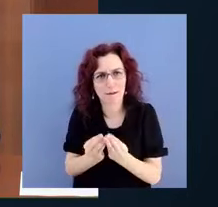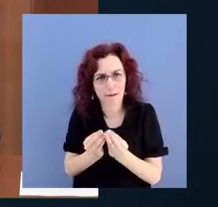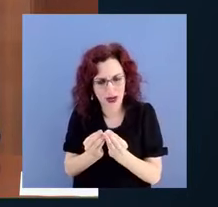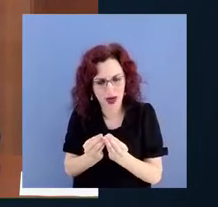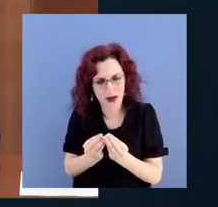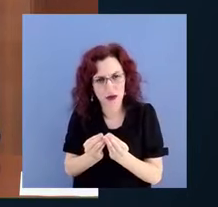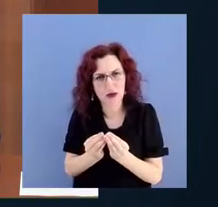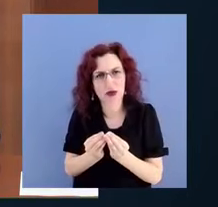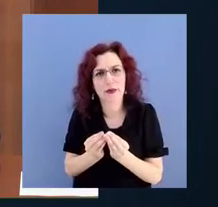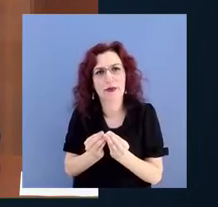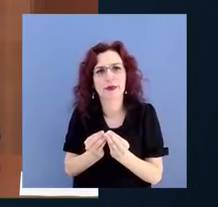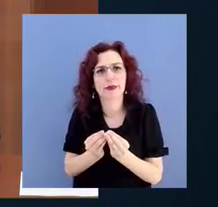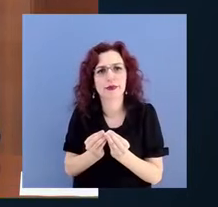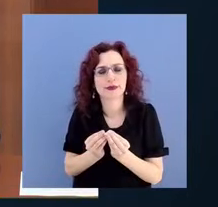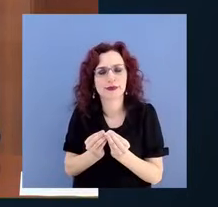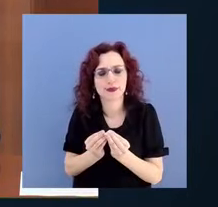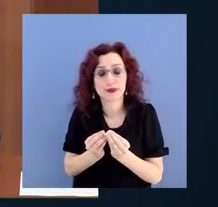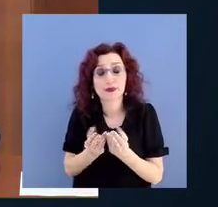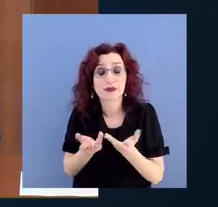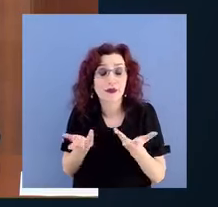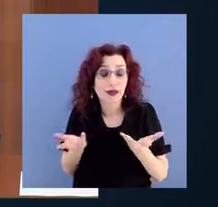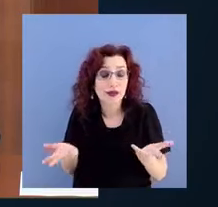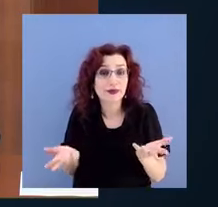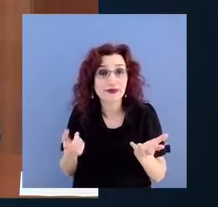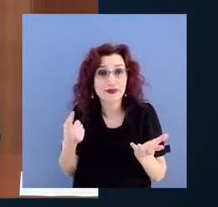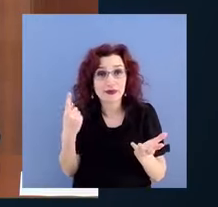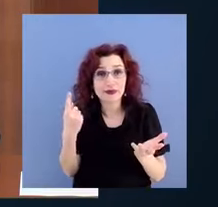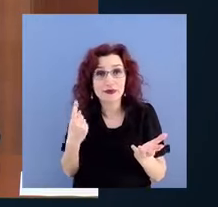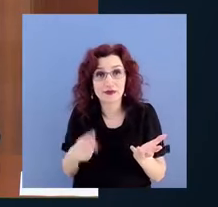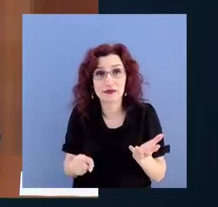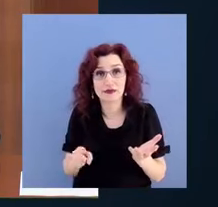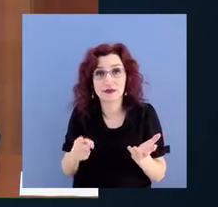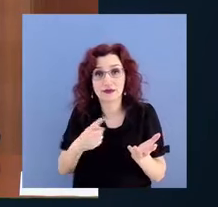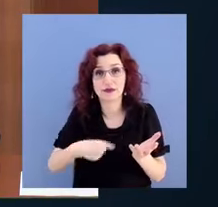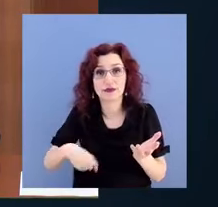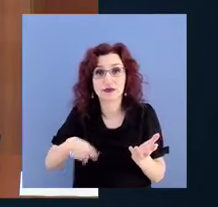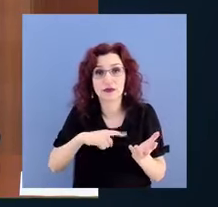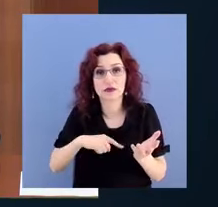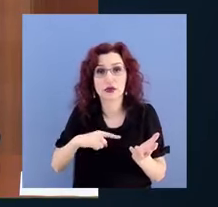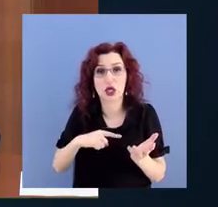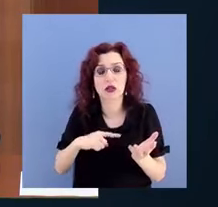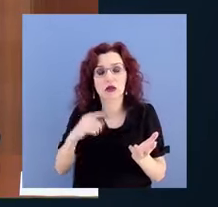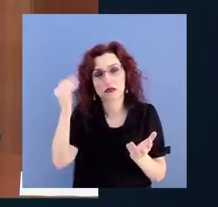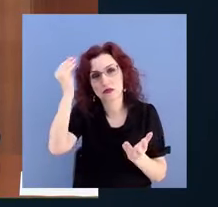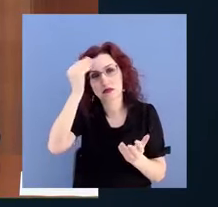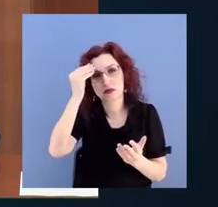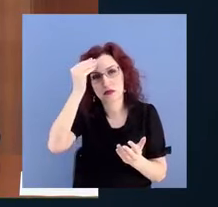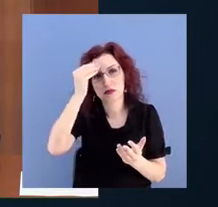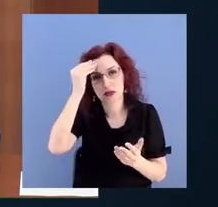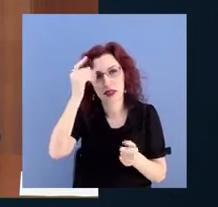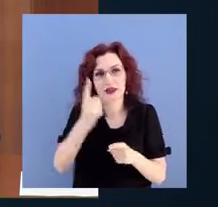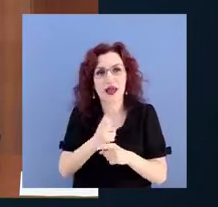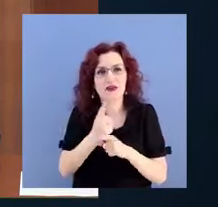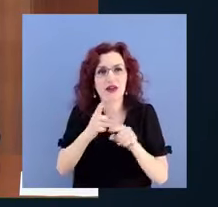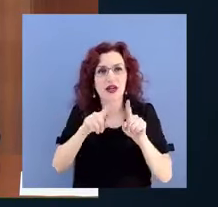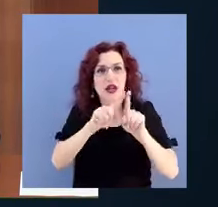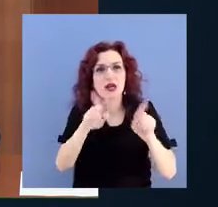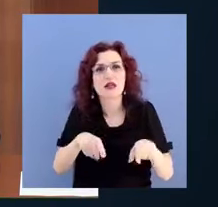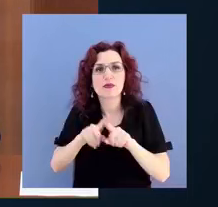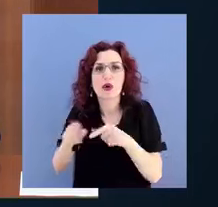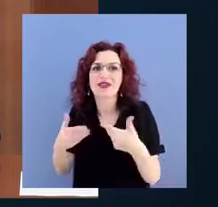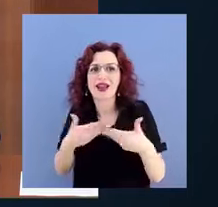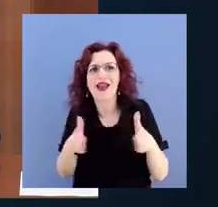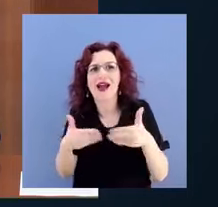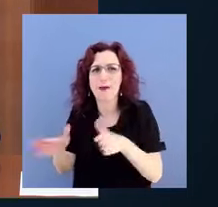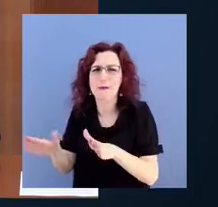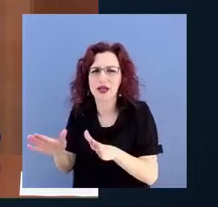e quindi questo è il motivo per cui abbiamo ritenuto opportuno aprire degli sportelli la maggior vicinanza di